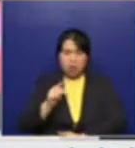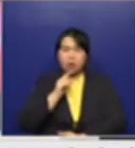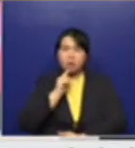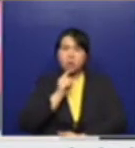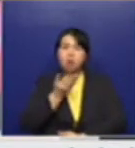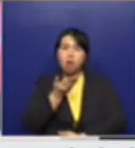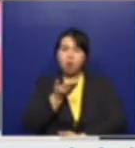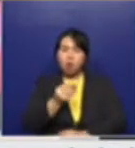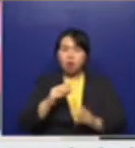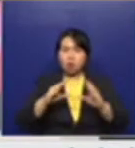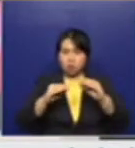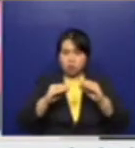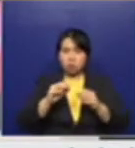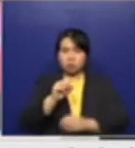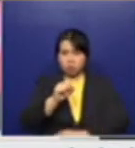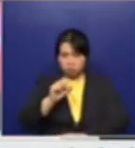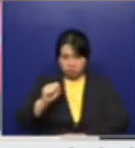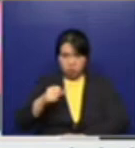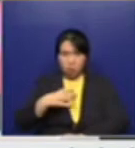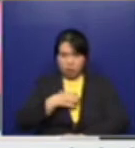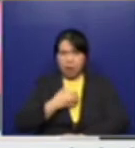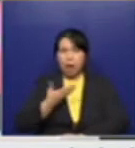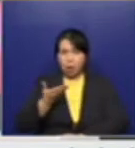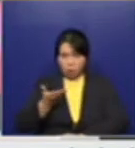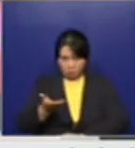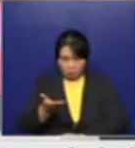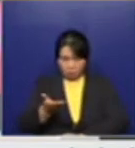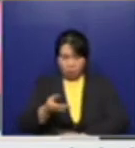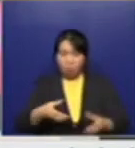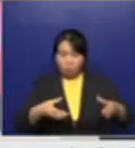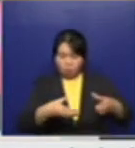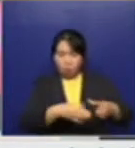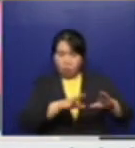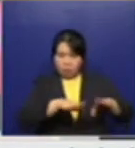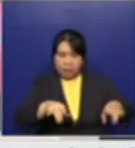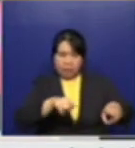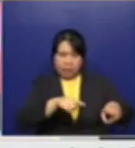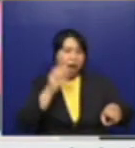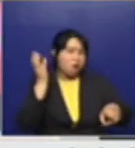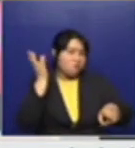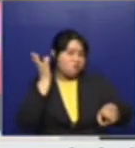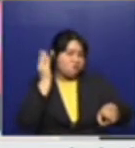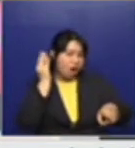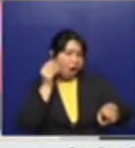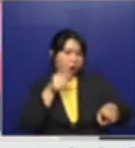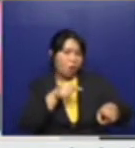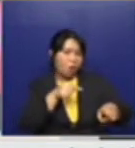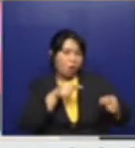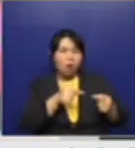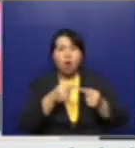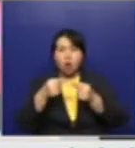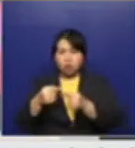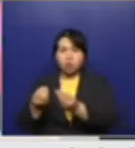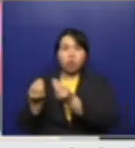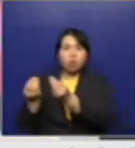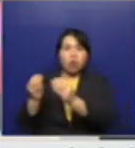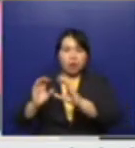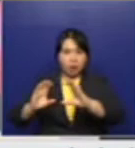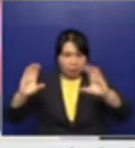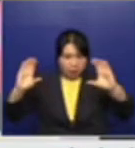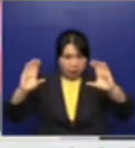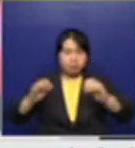ติให้รัฐบาลรับฟังความคิดเห็นของนิสิตนักศึกษาและเยาวชนแล้วก็ส่งต่อไปรัฐบาลยติ